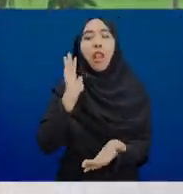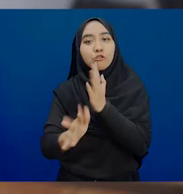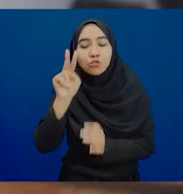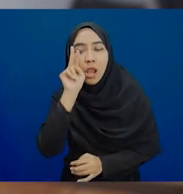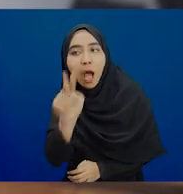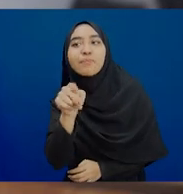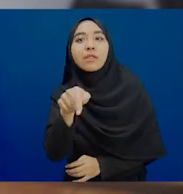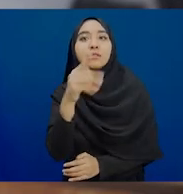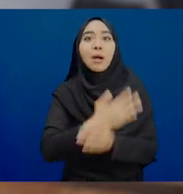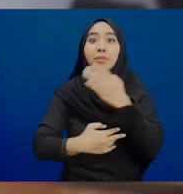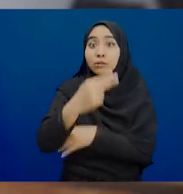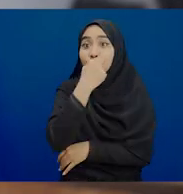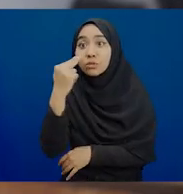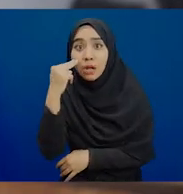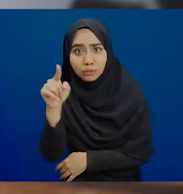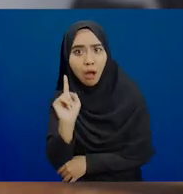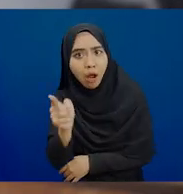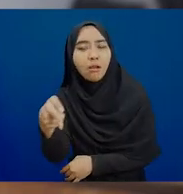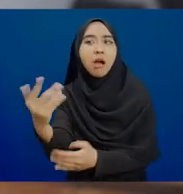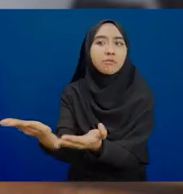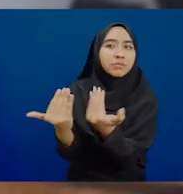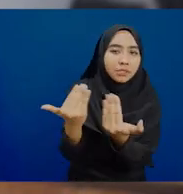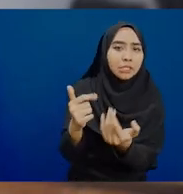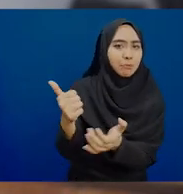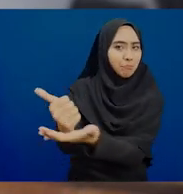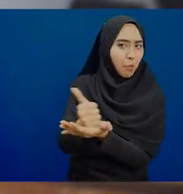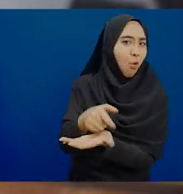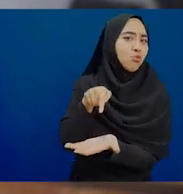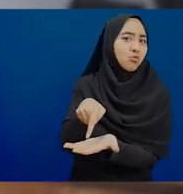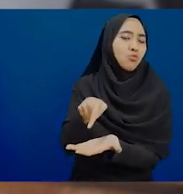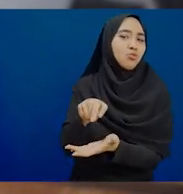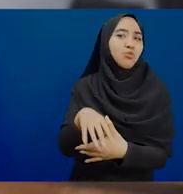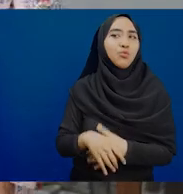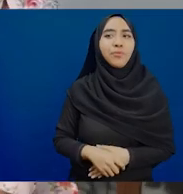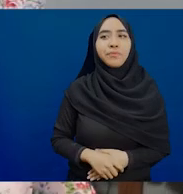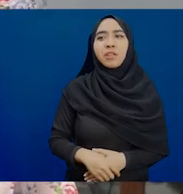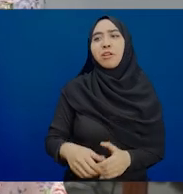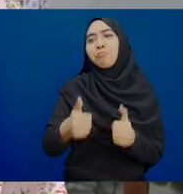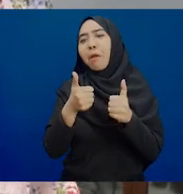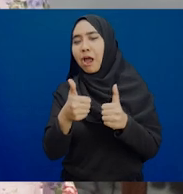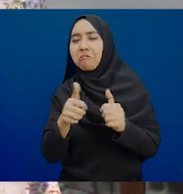dari jauh, dia datang, dia ngajak tuh. Itu luar biasa sih.